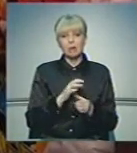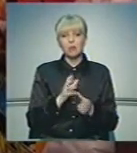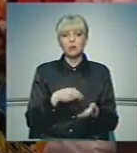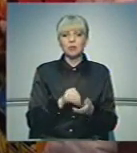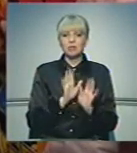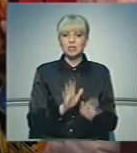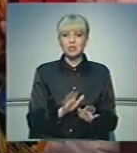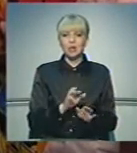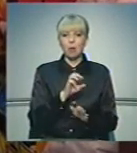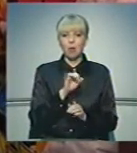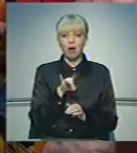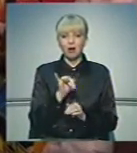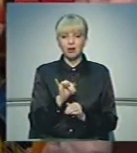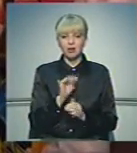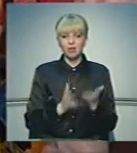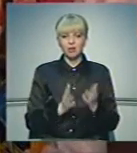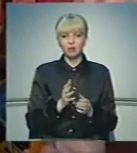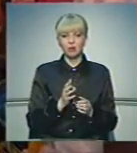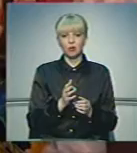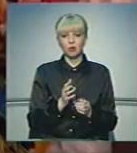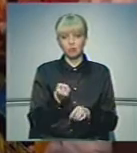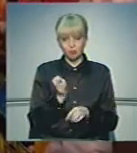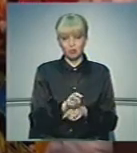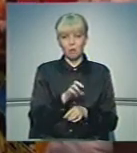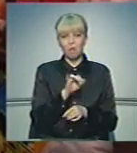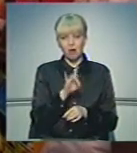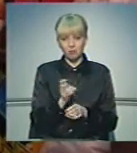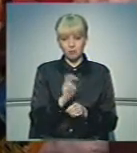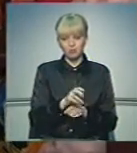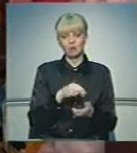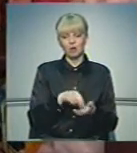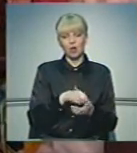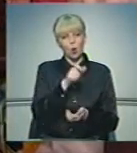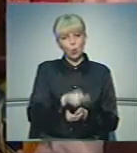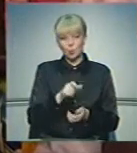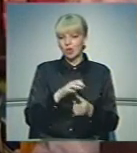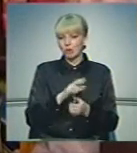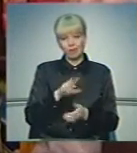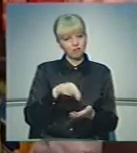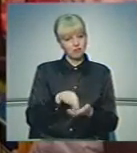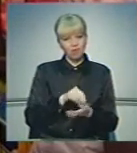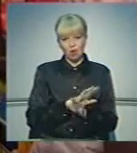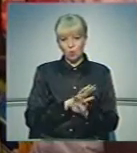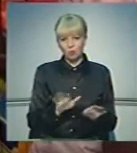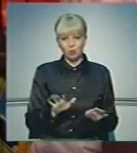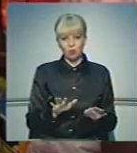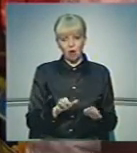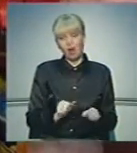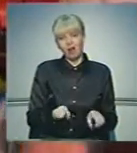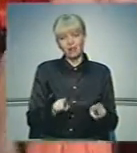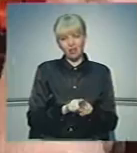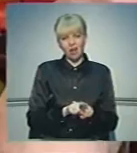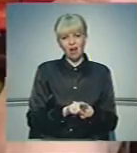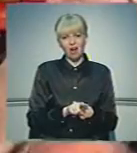тільки бари, якщо приходять брати. Люди грибів не беруть. А так